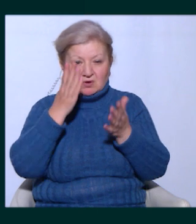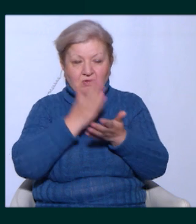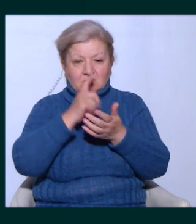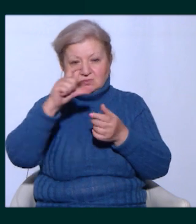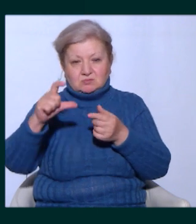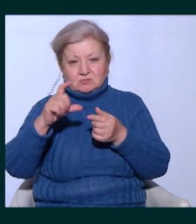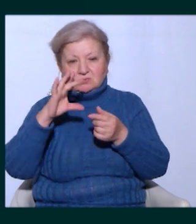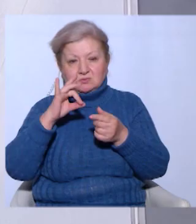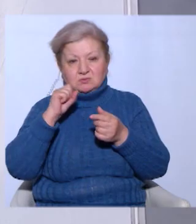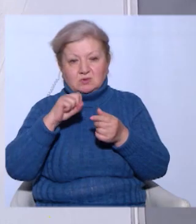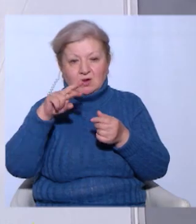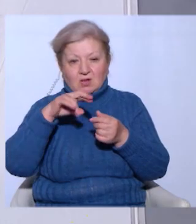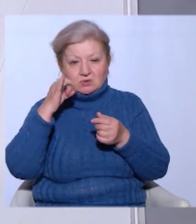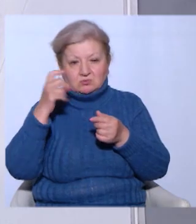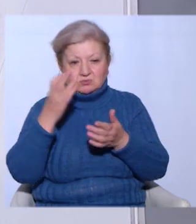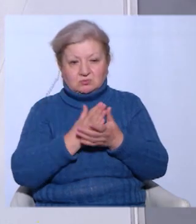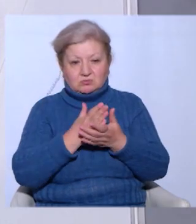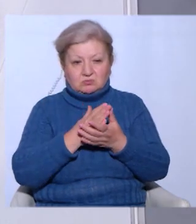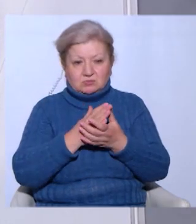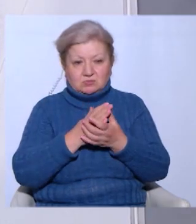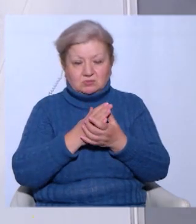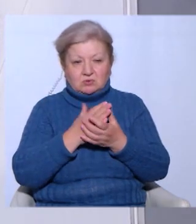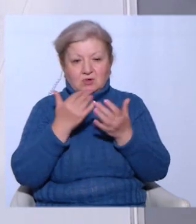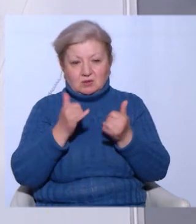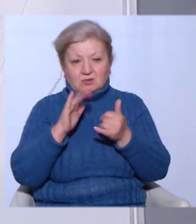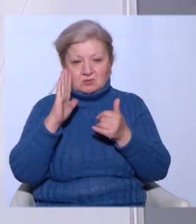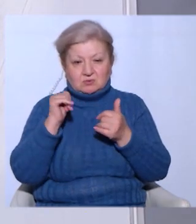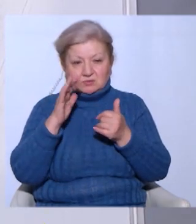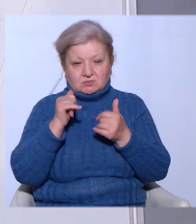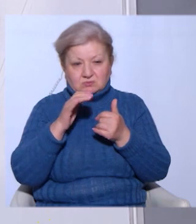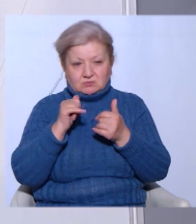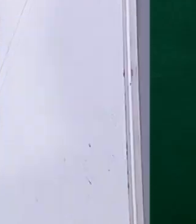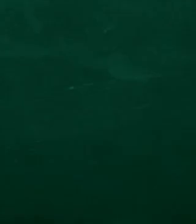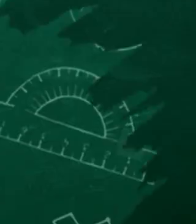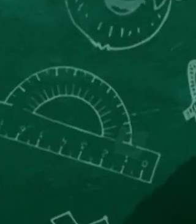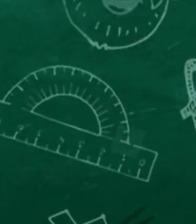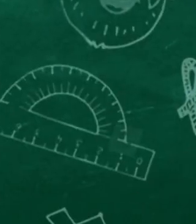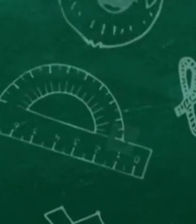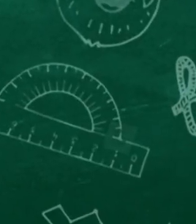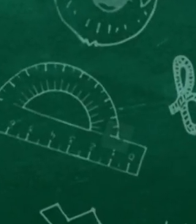მრუწირული მოძრაობის დროს. ახლა კი გემშვიდობებით, კარგად ზანდებოდეთ.